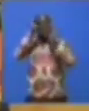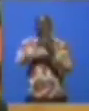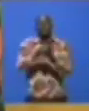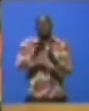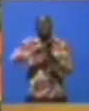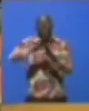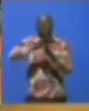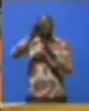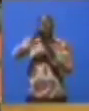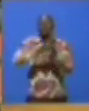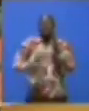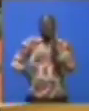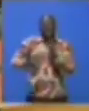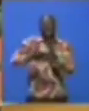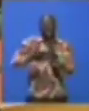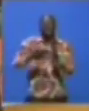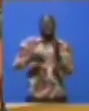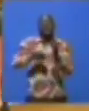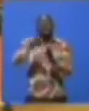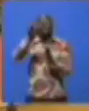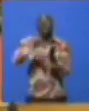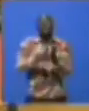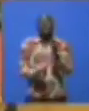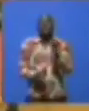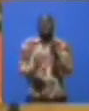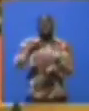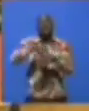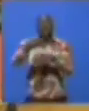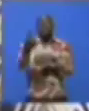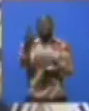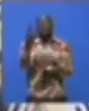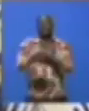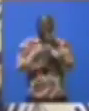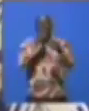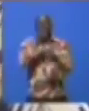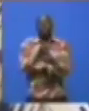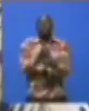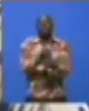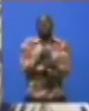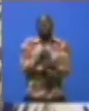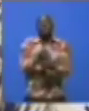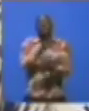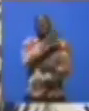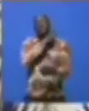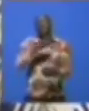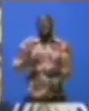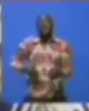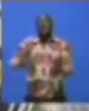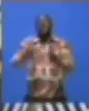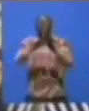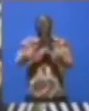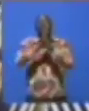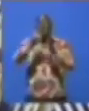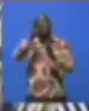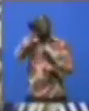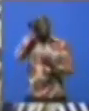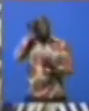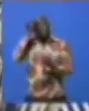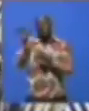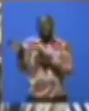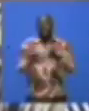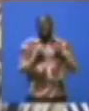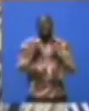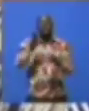et professionnelle. Plus d'un an après sa mise en œuvre effective, les députés demandent au ministre de l'Éducation nationale de faire le point sur